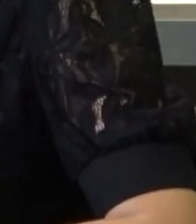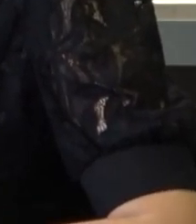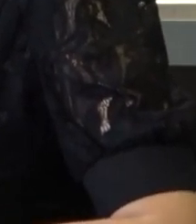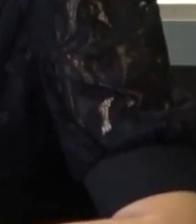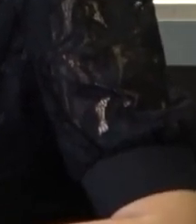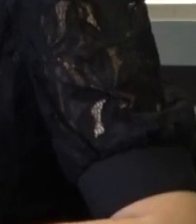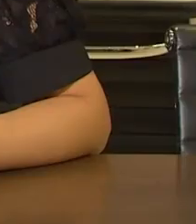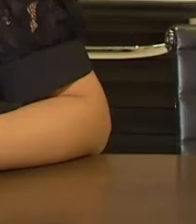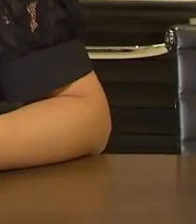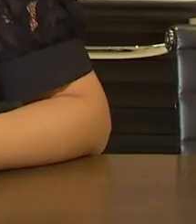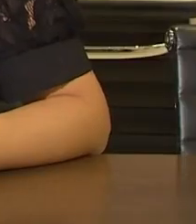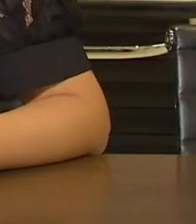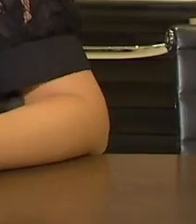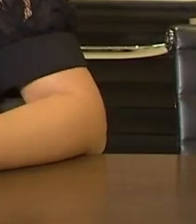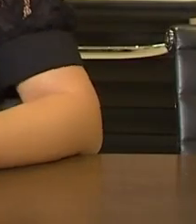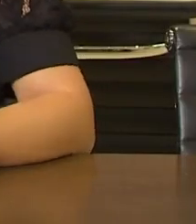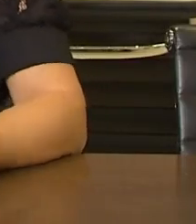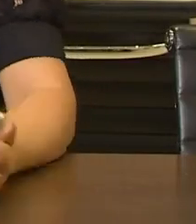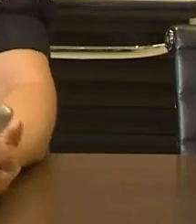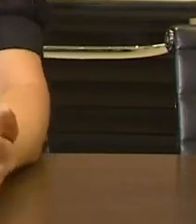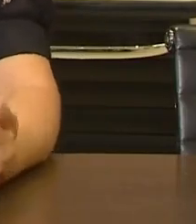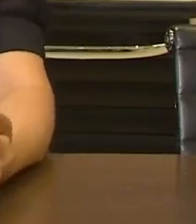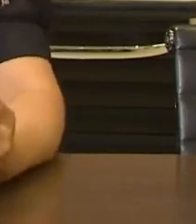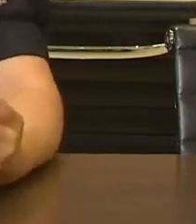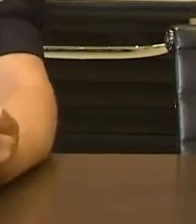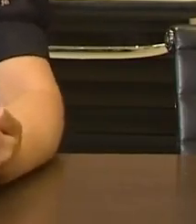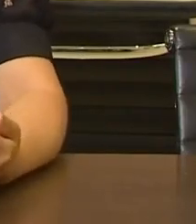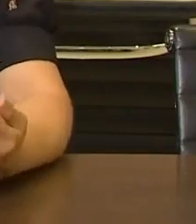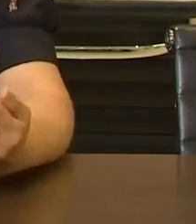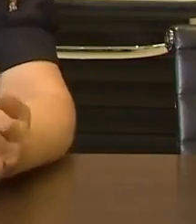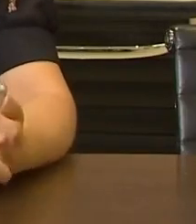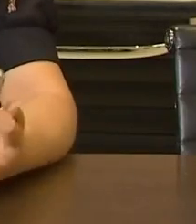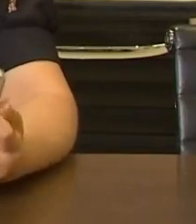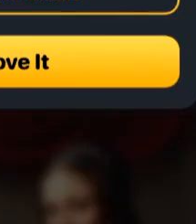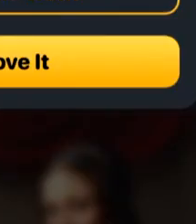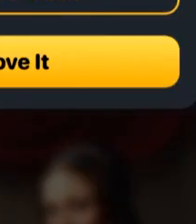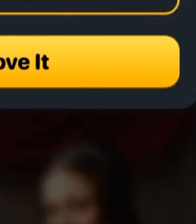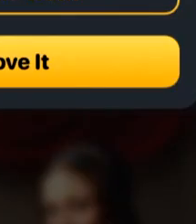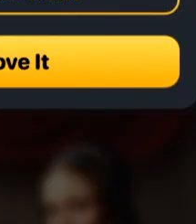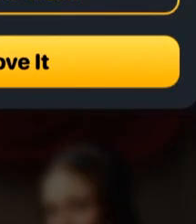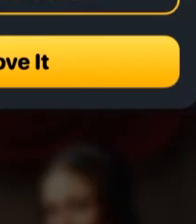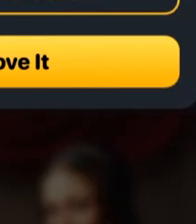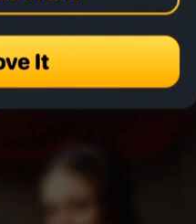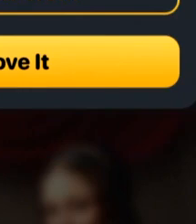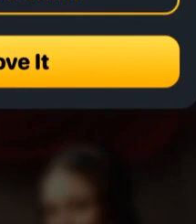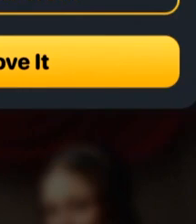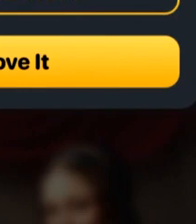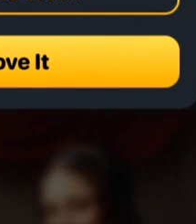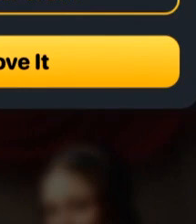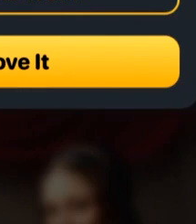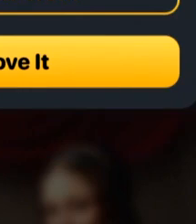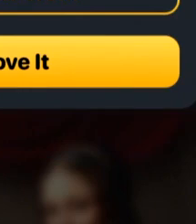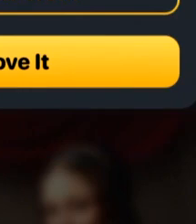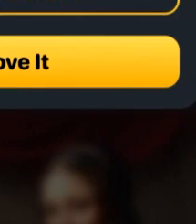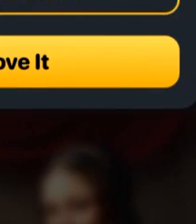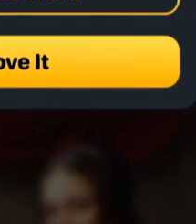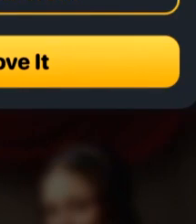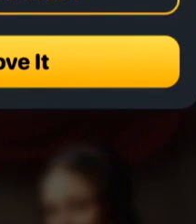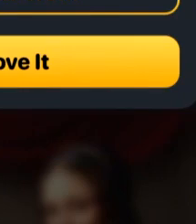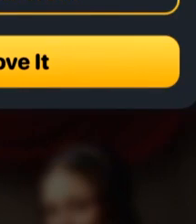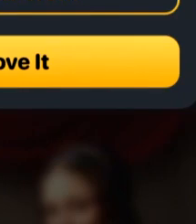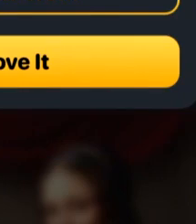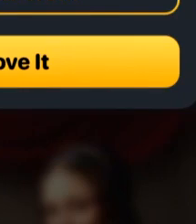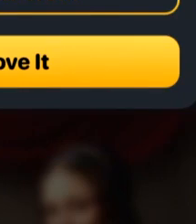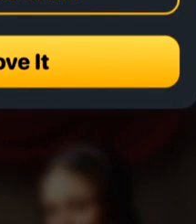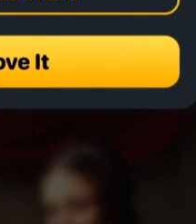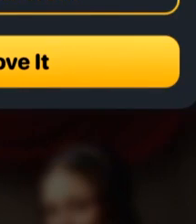끊기는 것 같은? 하면 할수록 흥미가 떨어지는 것 같습니다, 이 어플. 아, 이제 피드백을 좀 받나 봐요. 이렇게 해가지고 대화